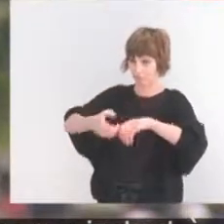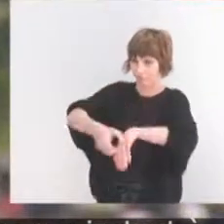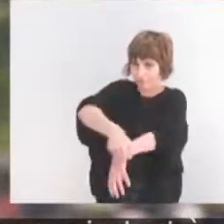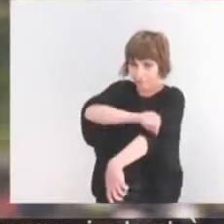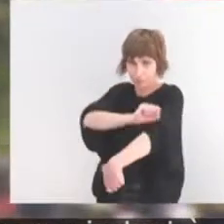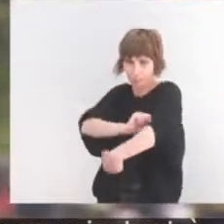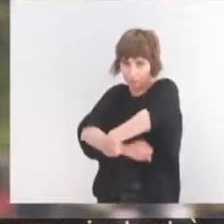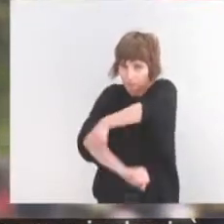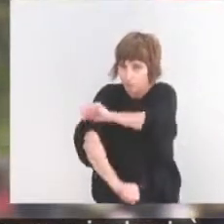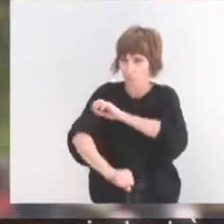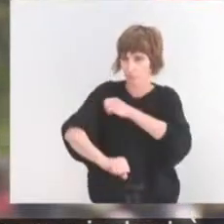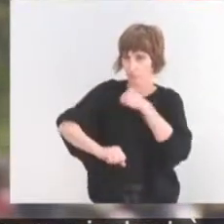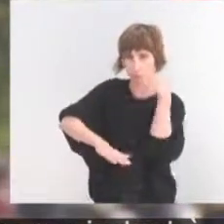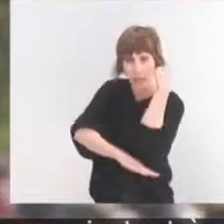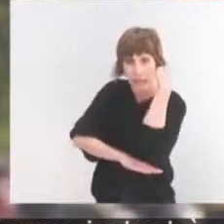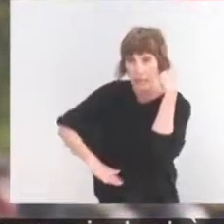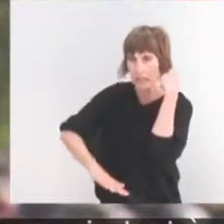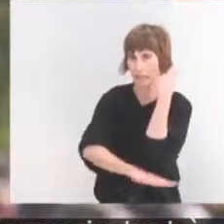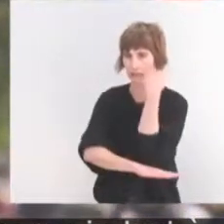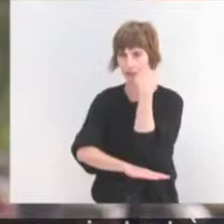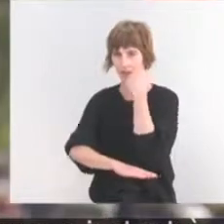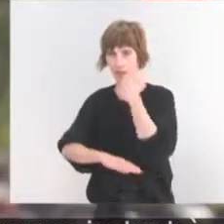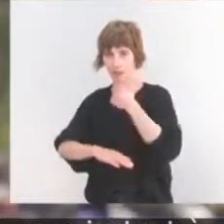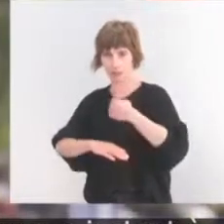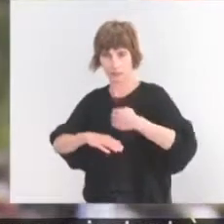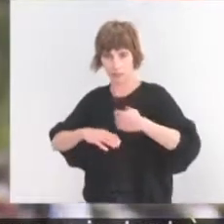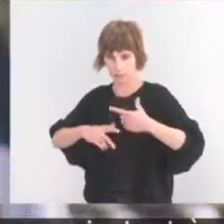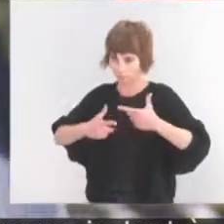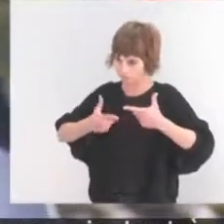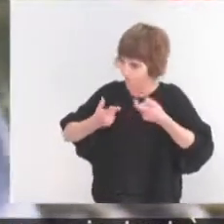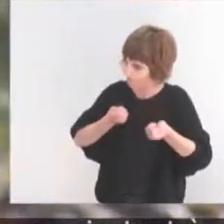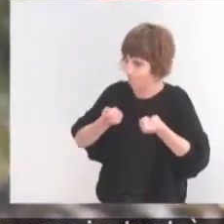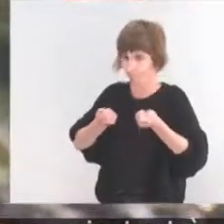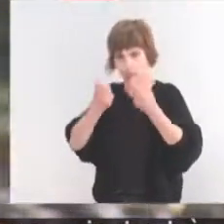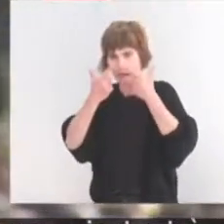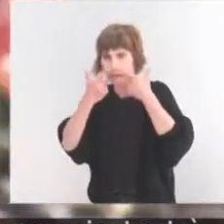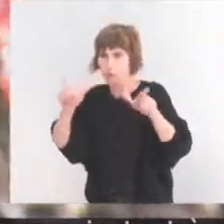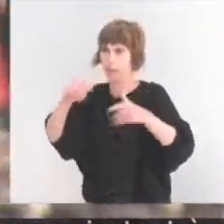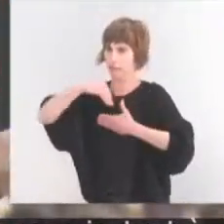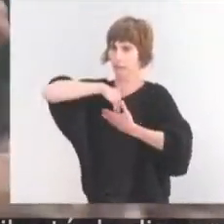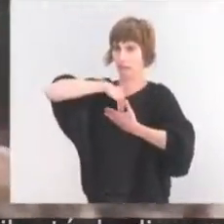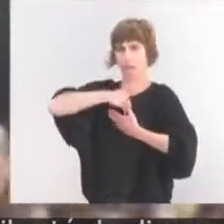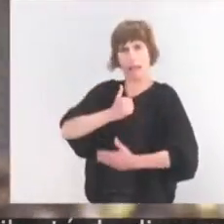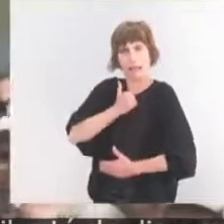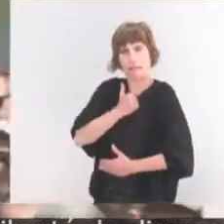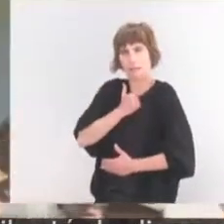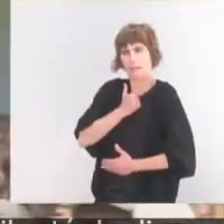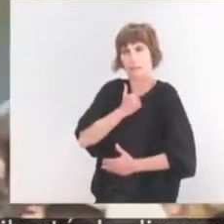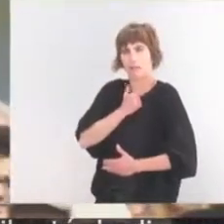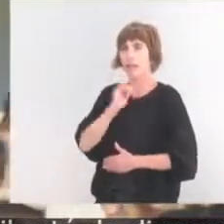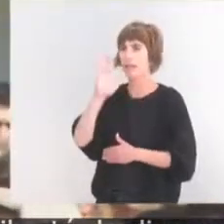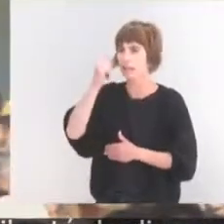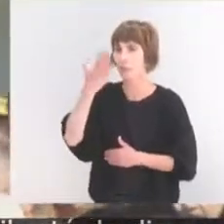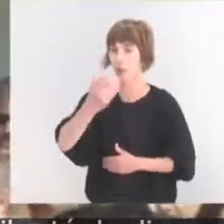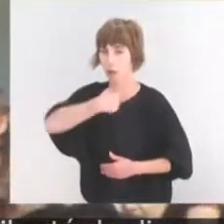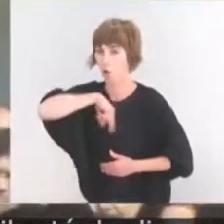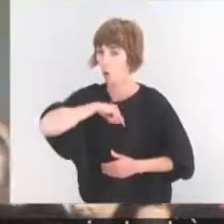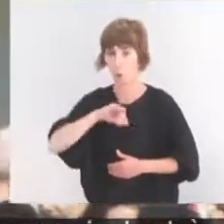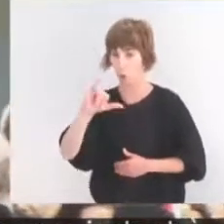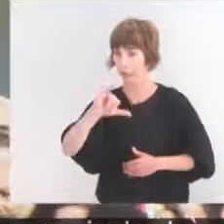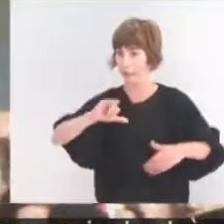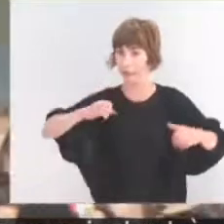l'essentiel, c'est-à-dire cette liberté intime, voilà pourquoi nous sommes le mouvement qui veut mettre comme un